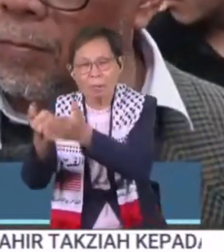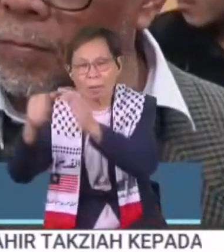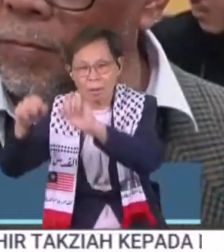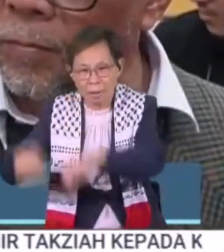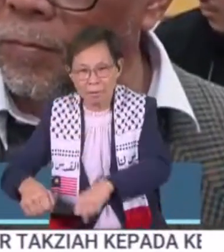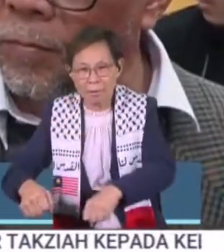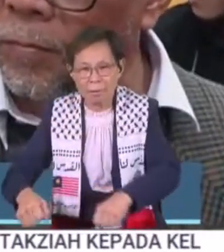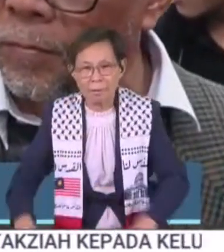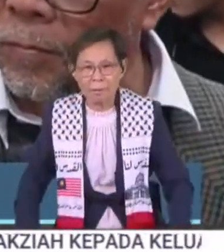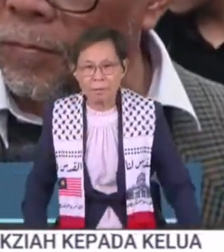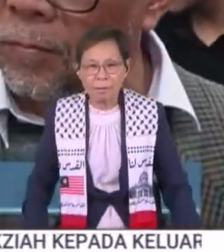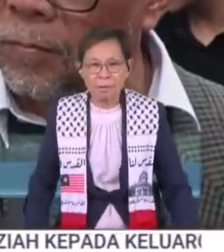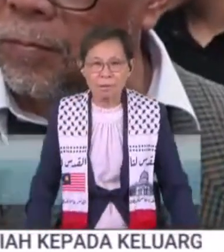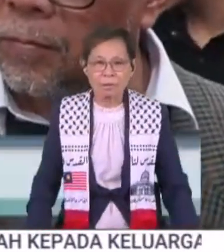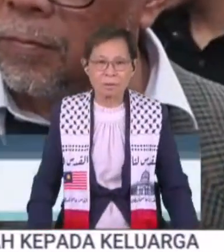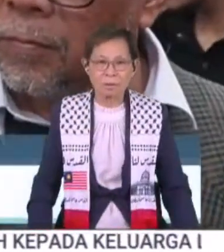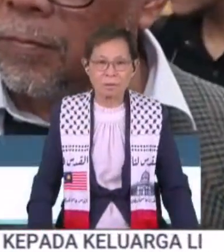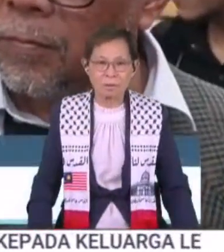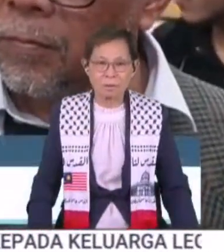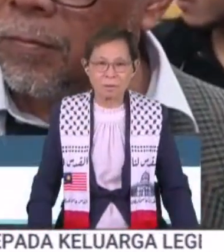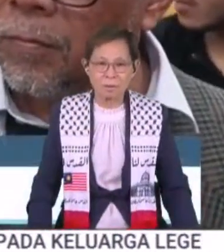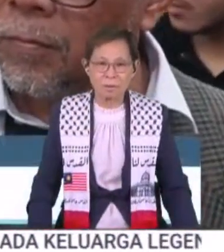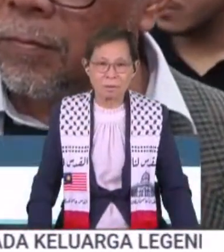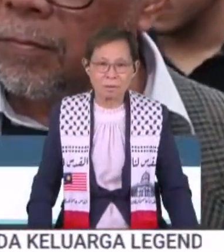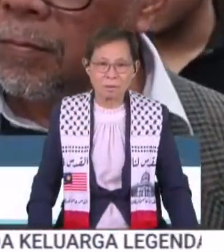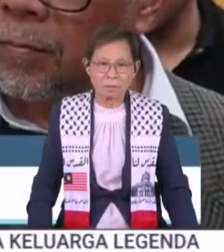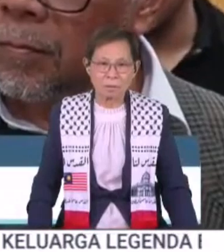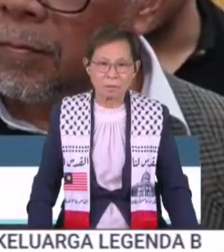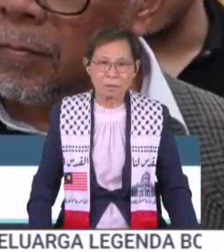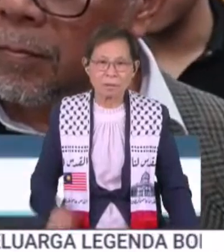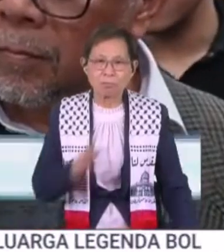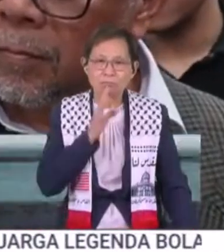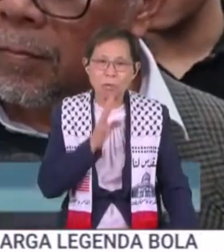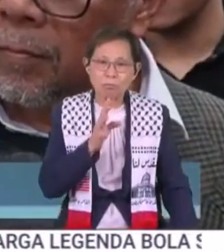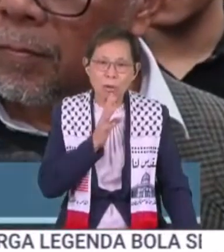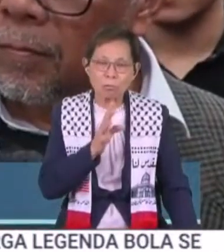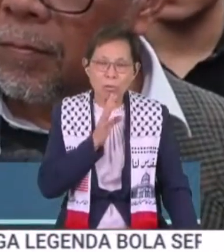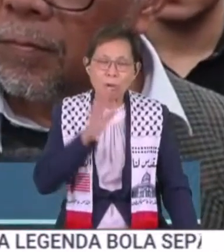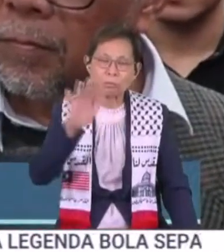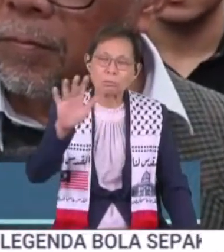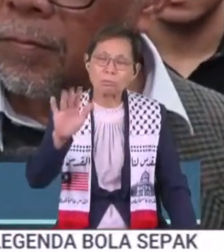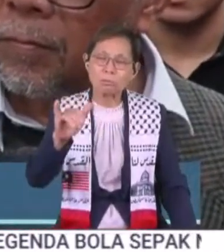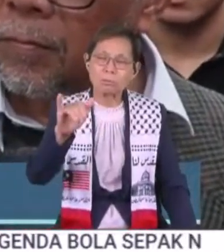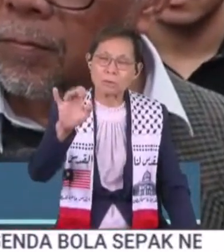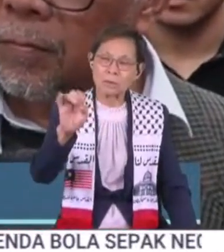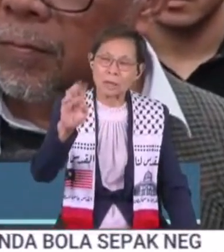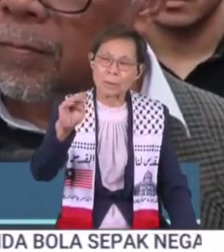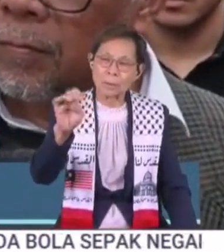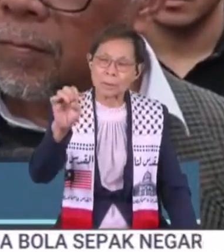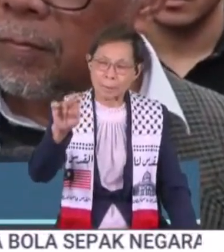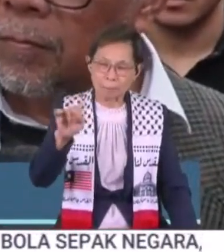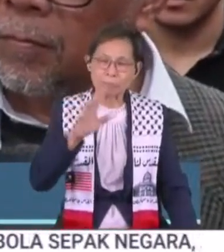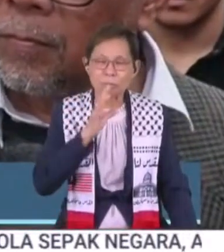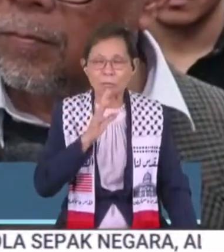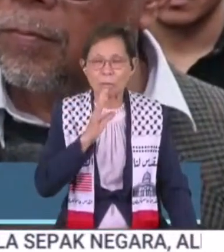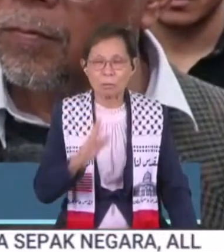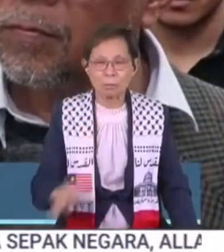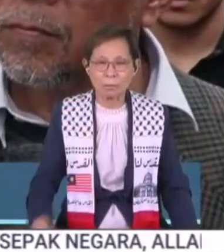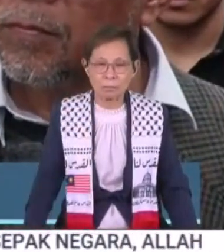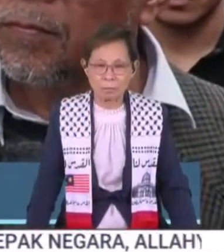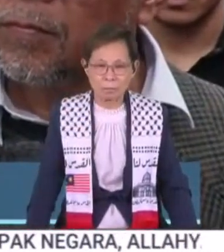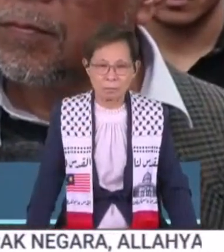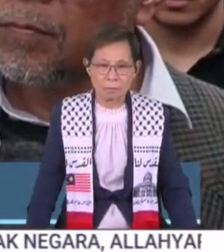يعني باكوره لتوسيع التعاون بيننا وبين الجامعات والمؤسسات